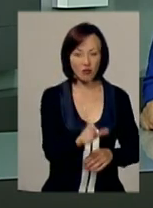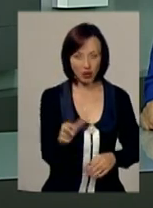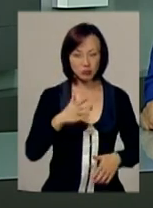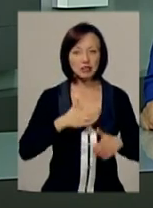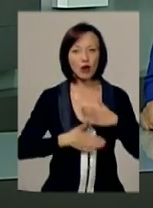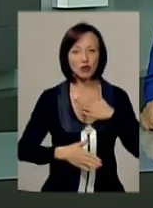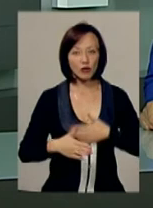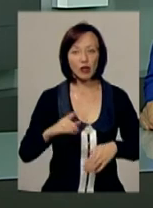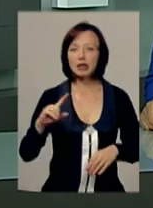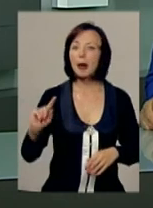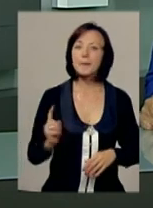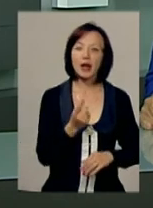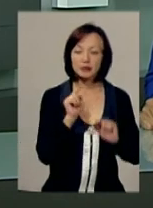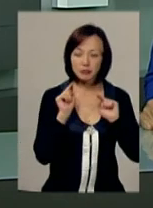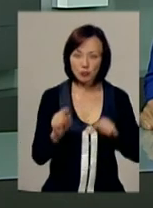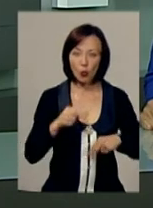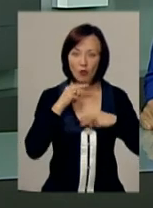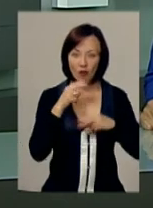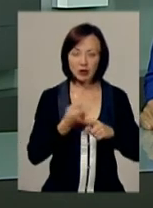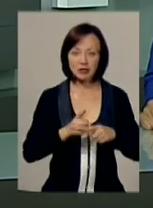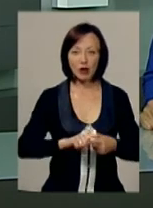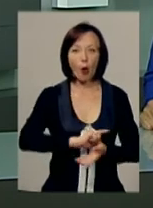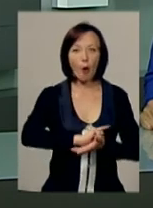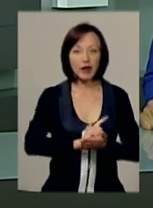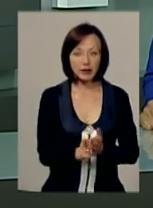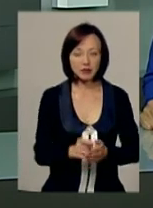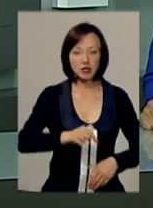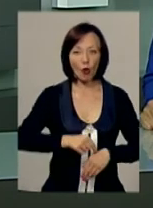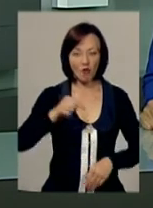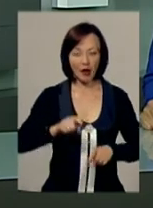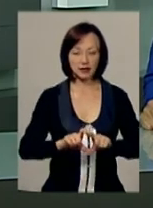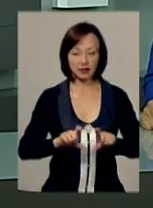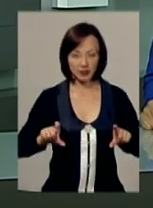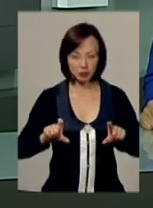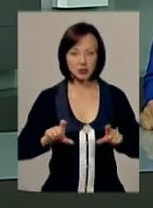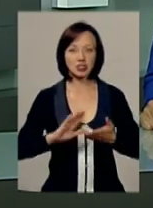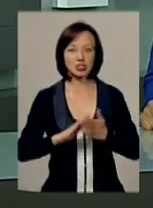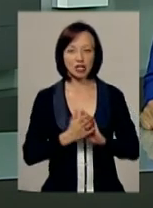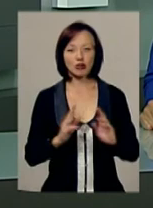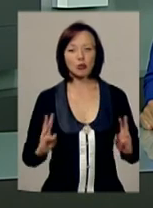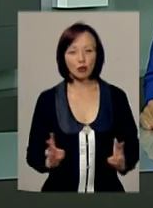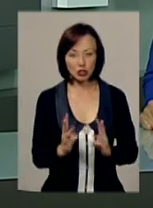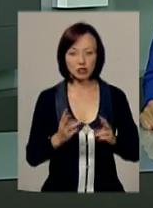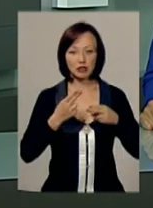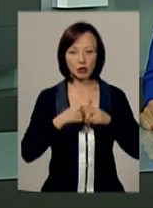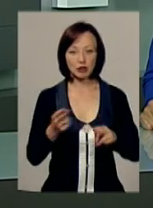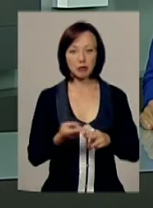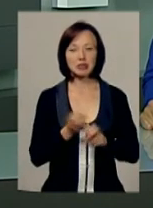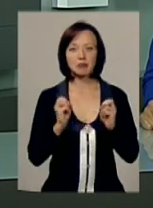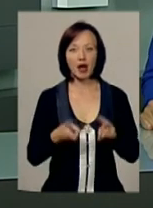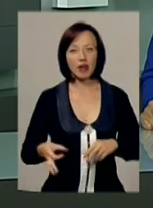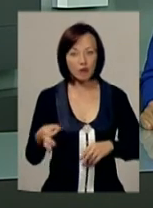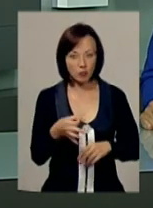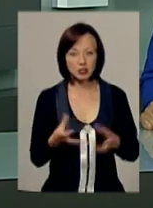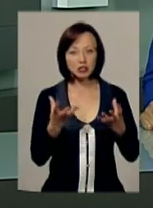Каже, що найперше, на що зверне увагу, це оперативність реагування відомства, стан пожежної та техногенної безпеки в області,